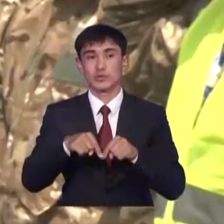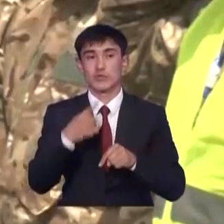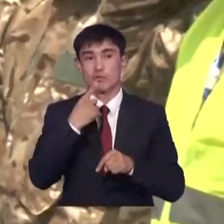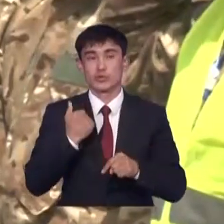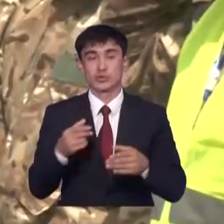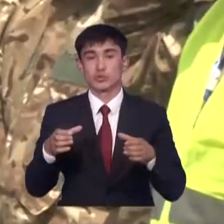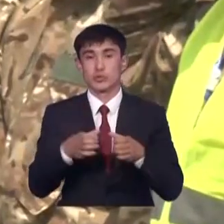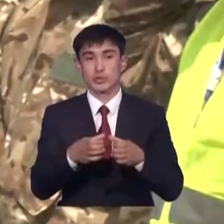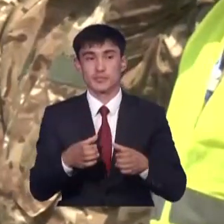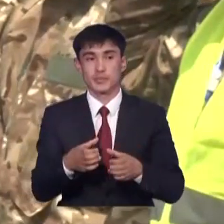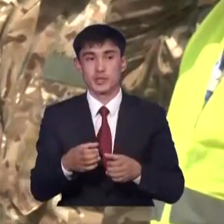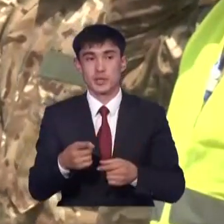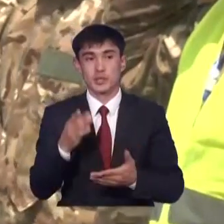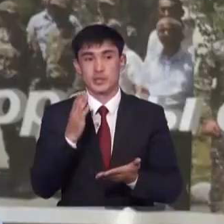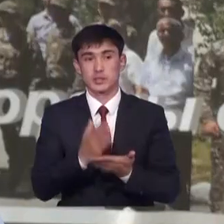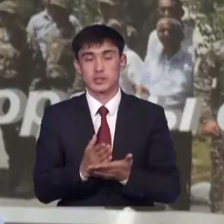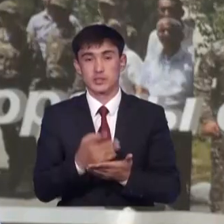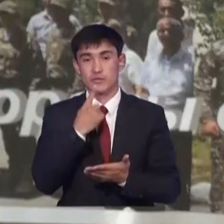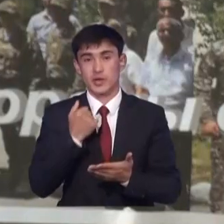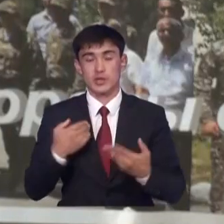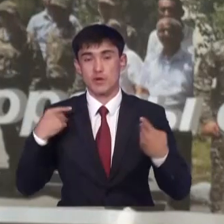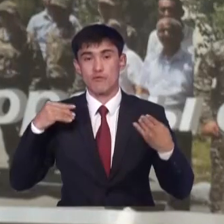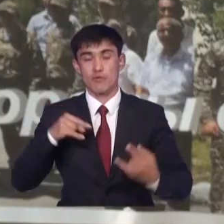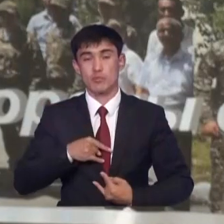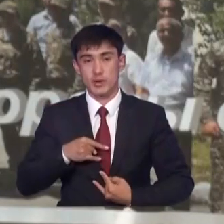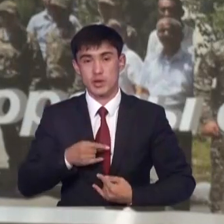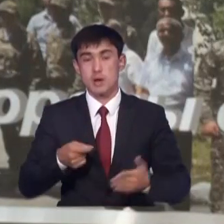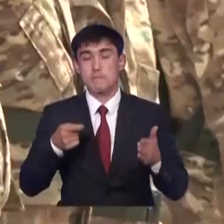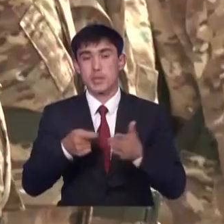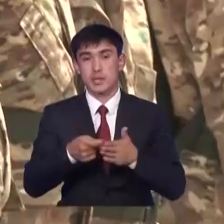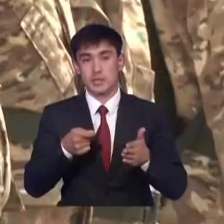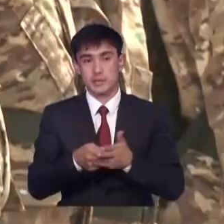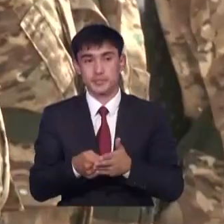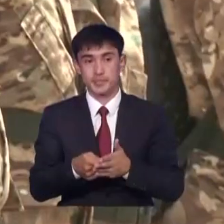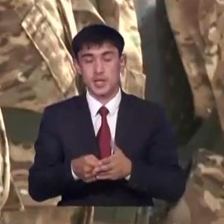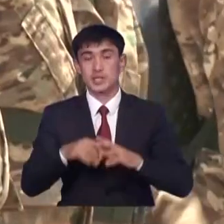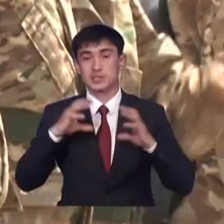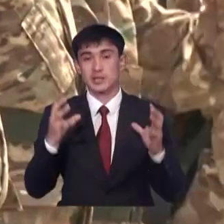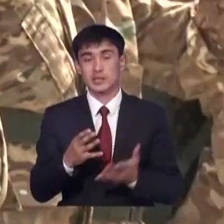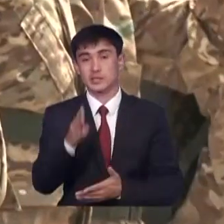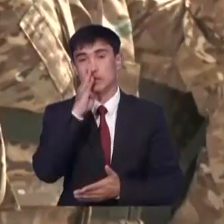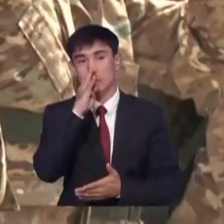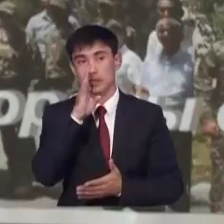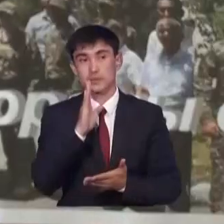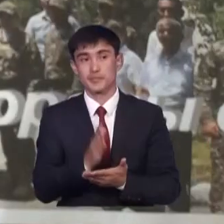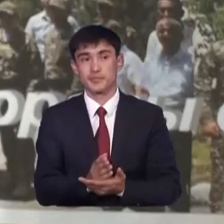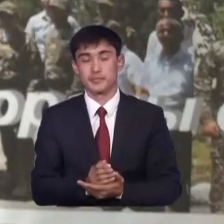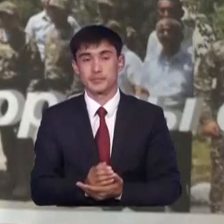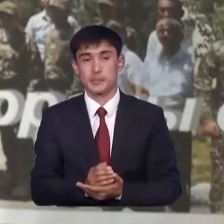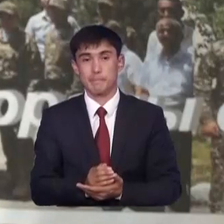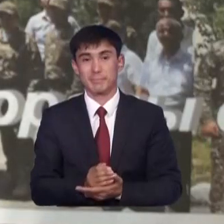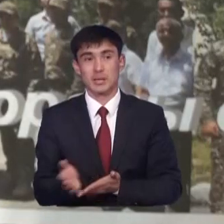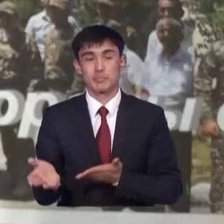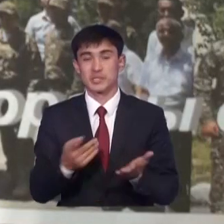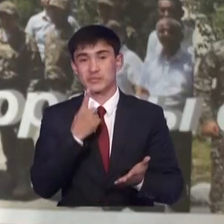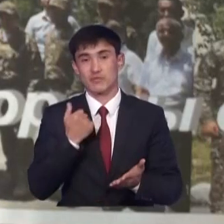воинские сборы, где предусмотрена военная форма, питание, сохранение заработной платы